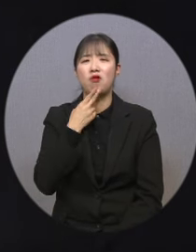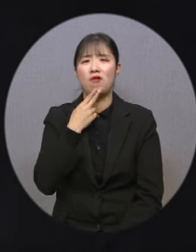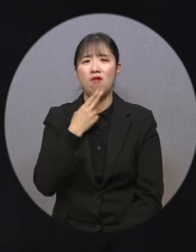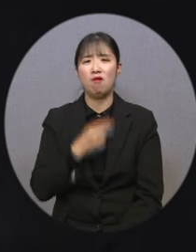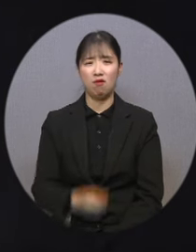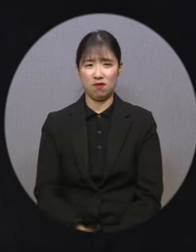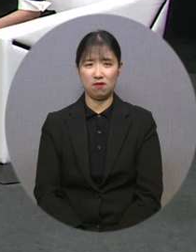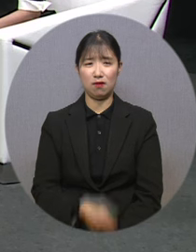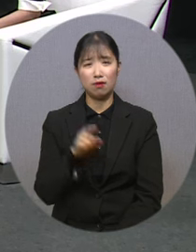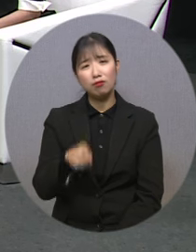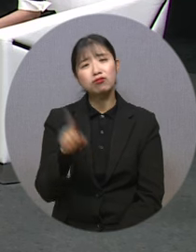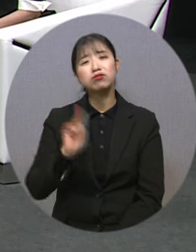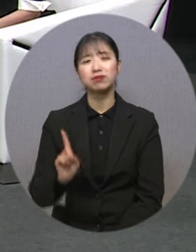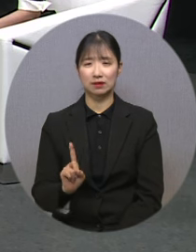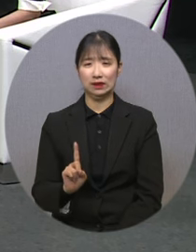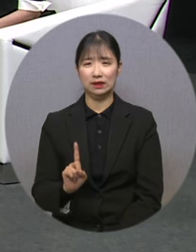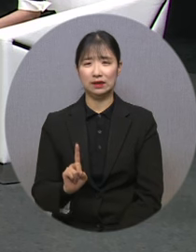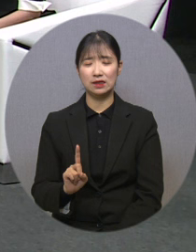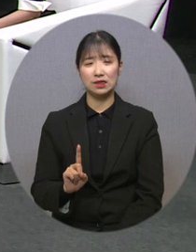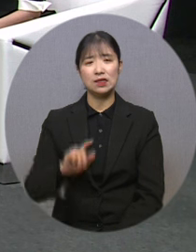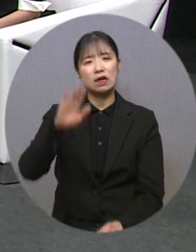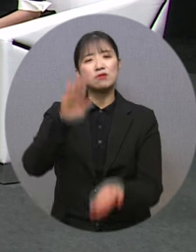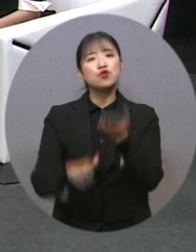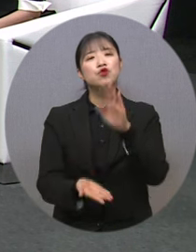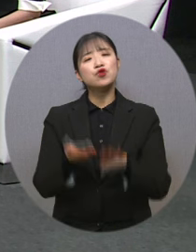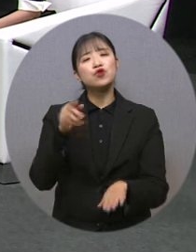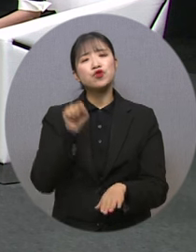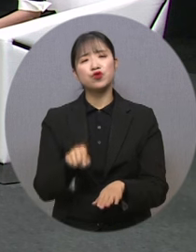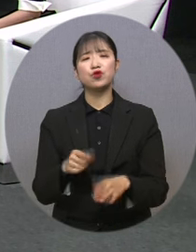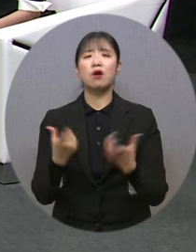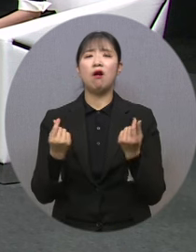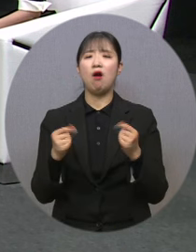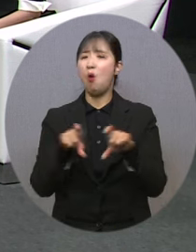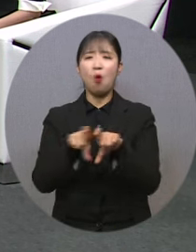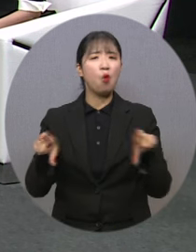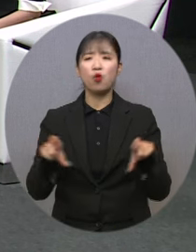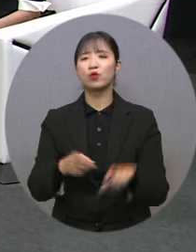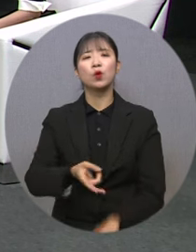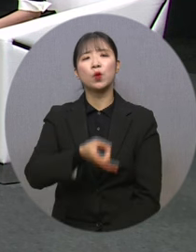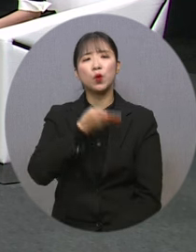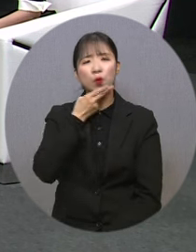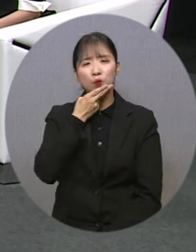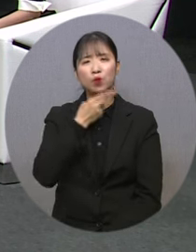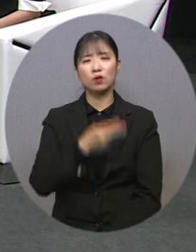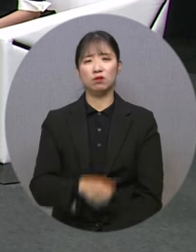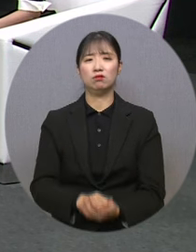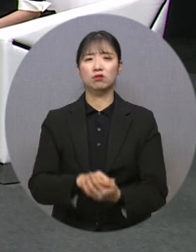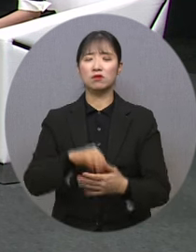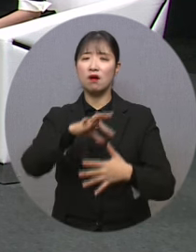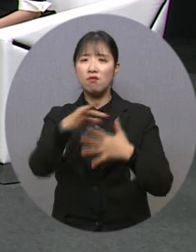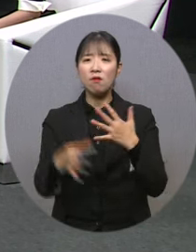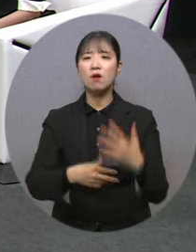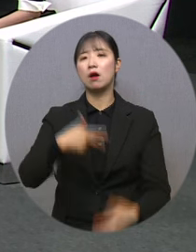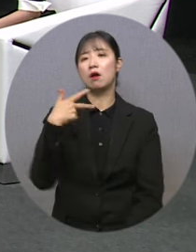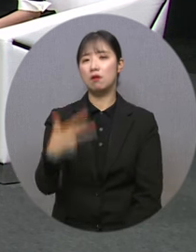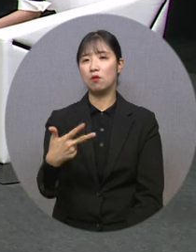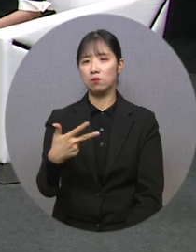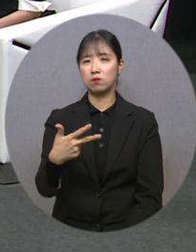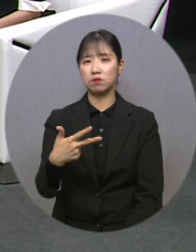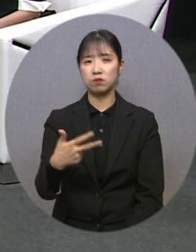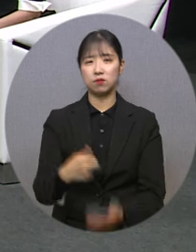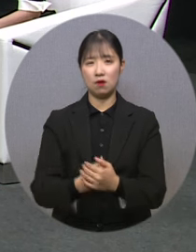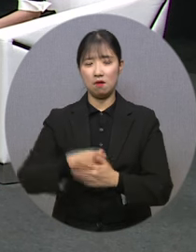뭡니까 불평등한 것이 불공정하고 불평등한 것이 7가지 입니다